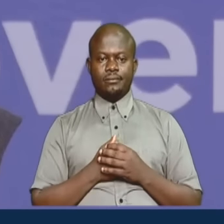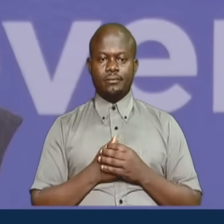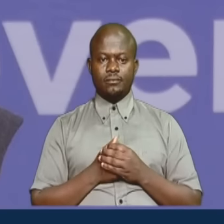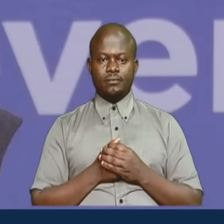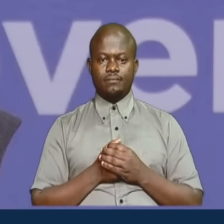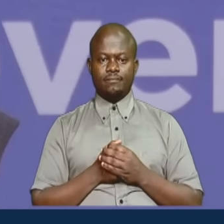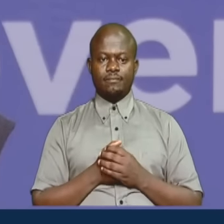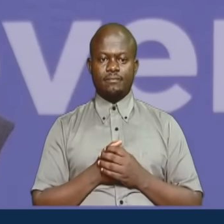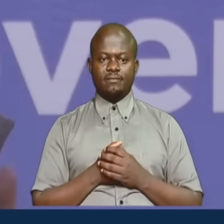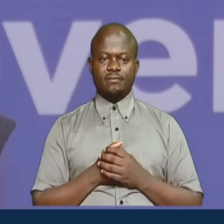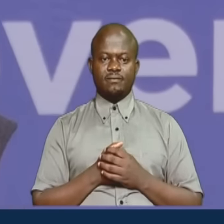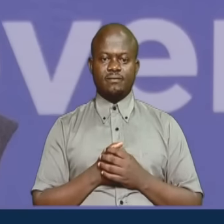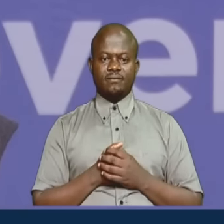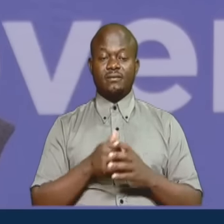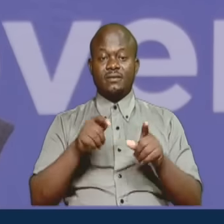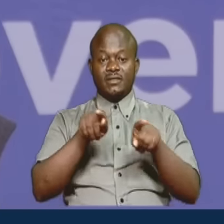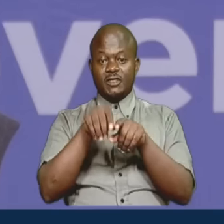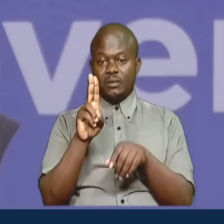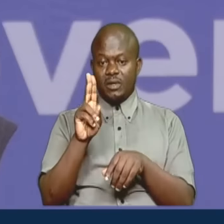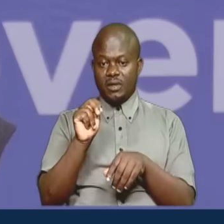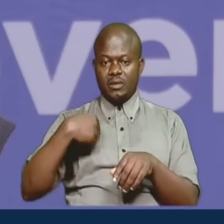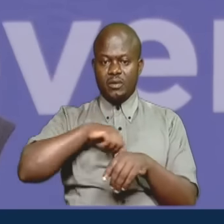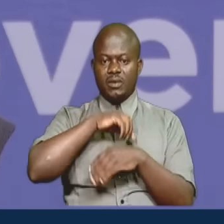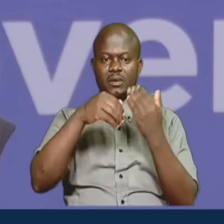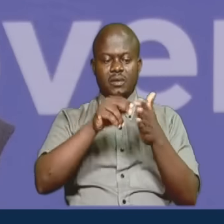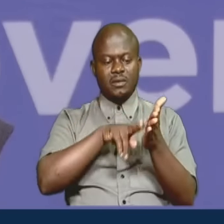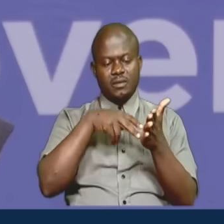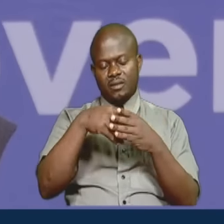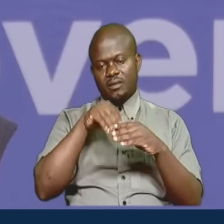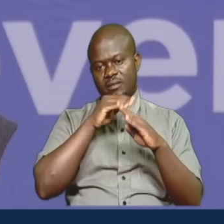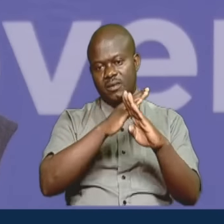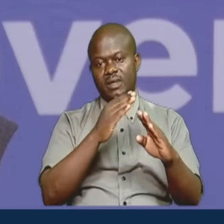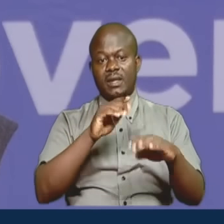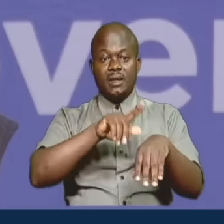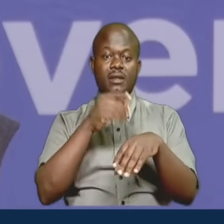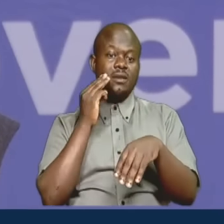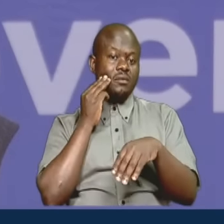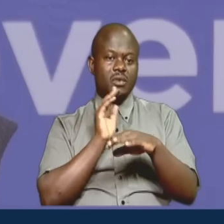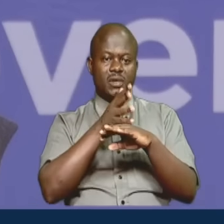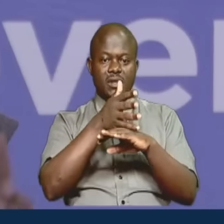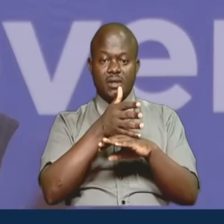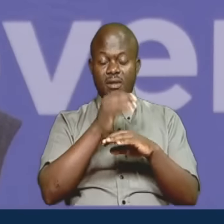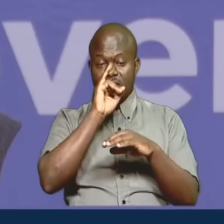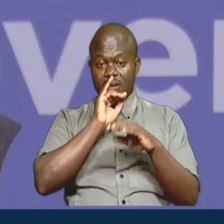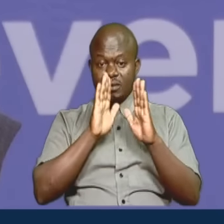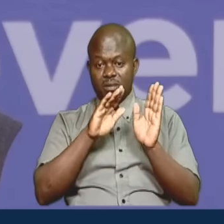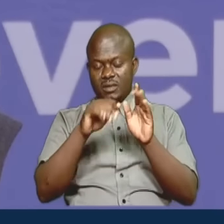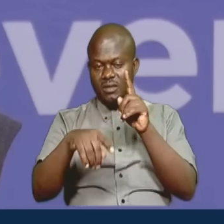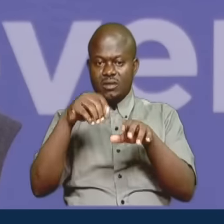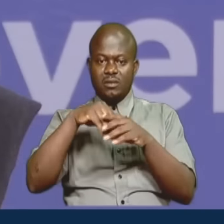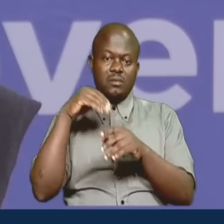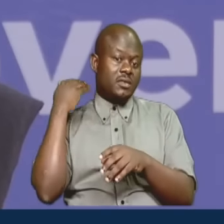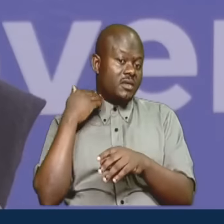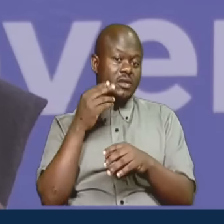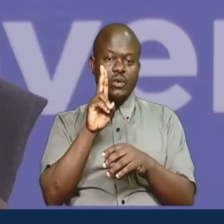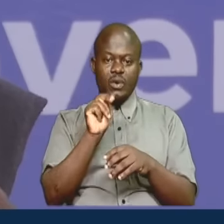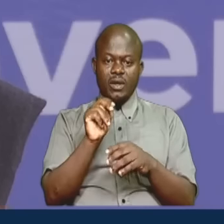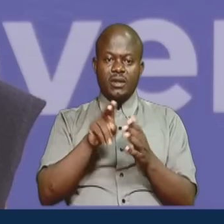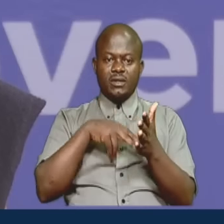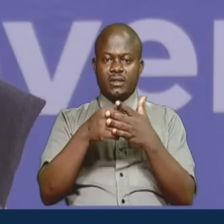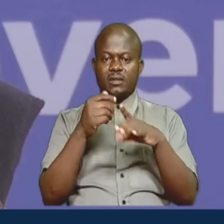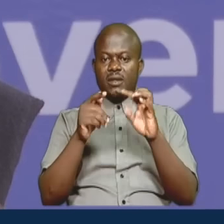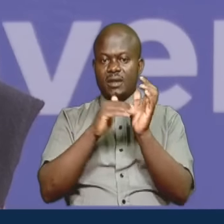prevention. Umuryango w'abibumbye twaratsinzwe mu gukumira ubwo miliyoni irenga y'abatutsi yicwaga muri Jenoside. Loni yatsinzwe kandi no